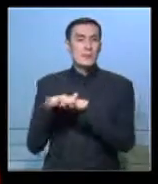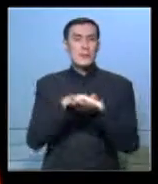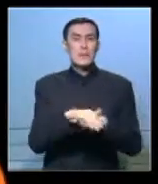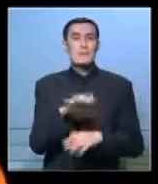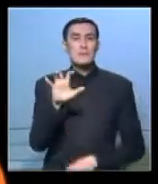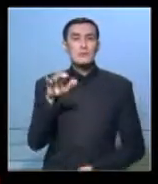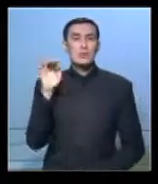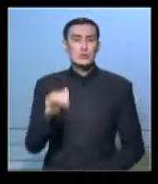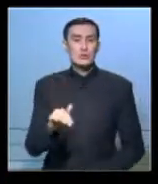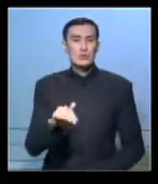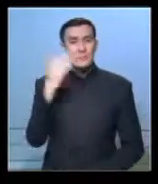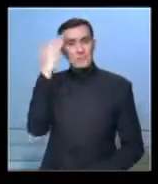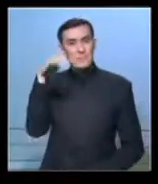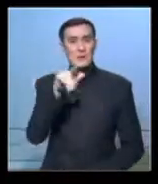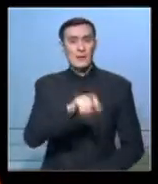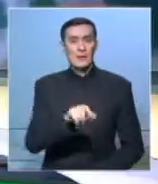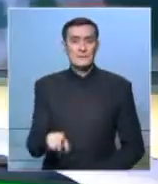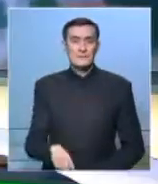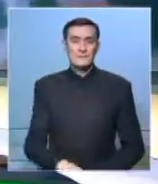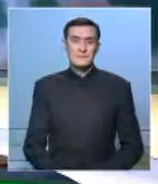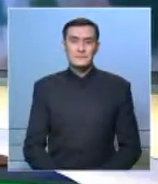тысяч мигрантов.